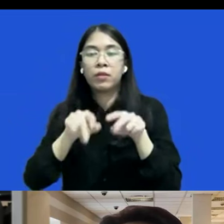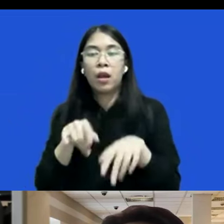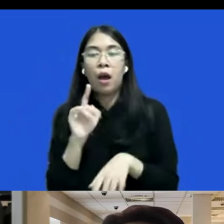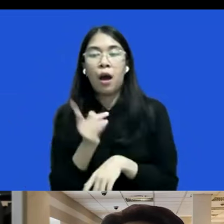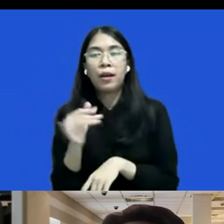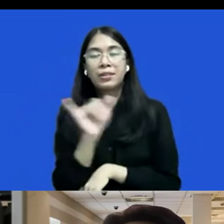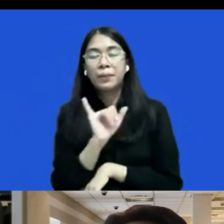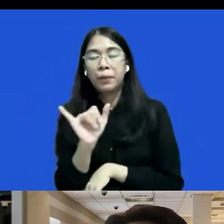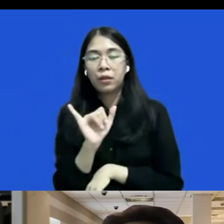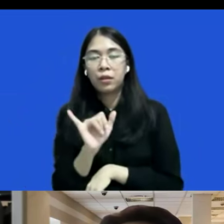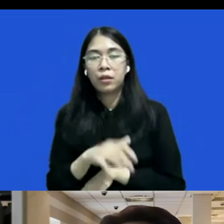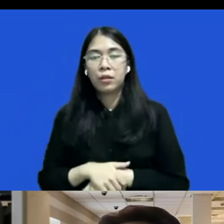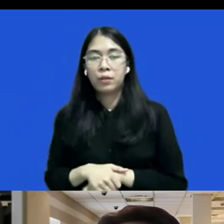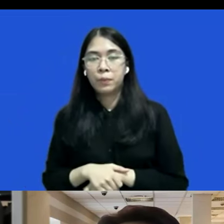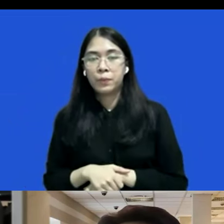semacam